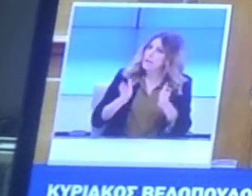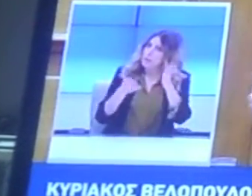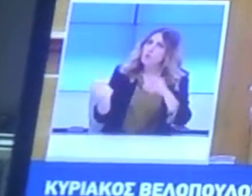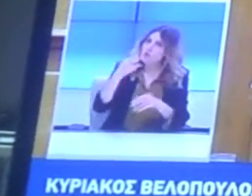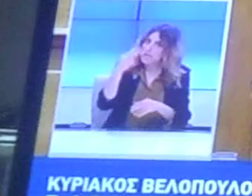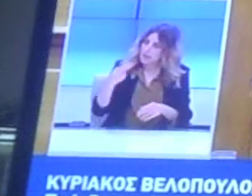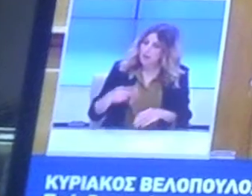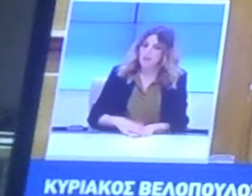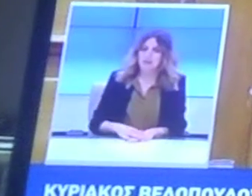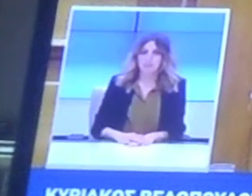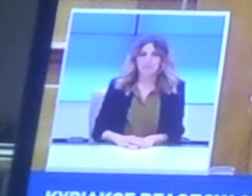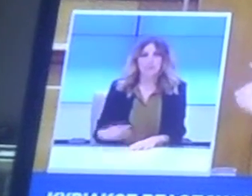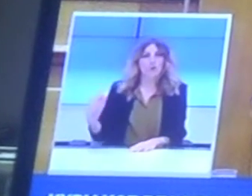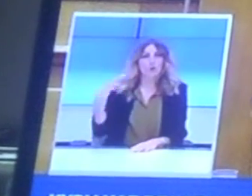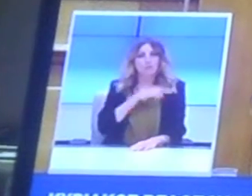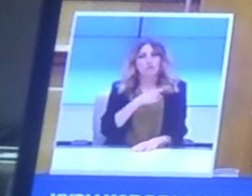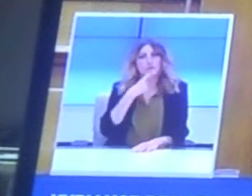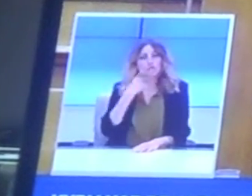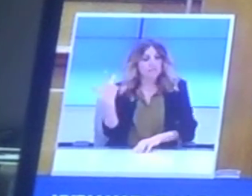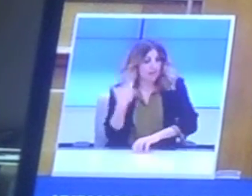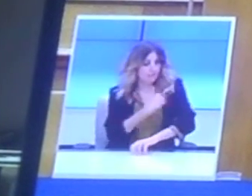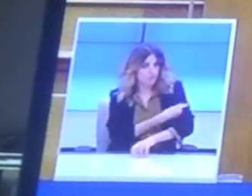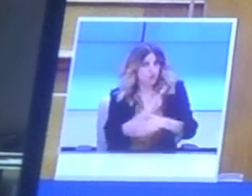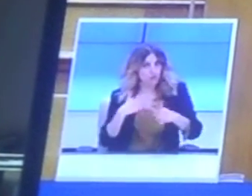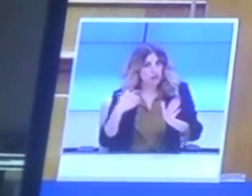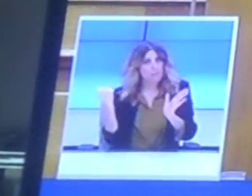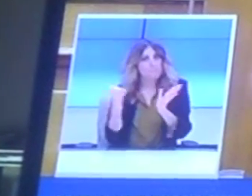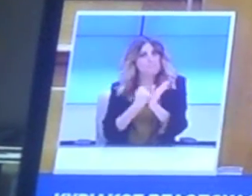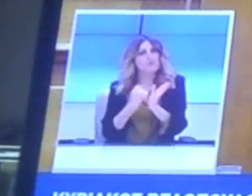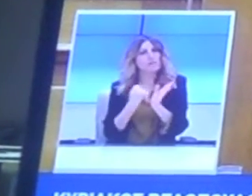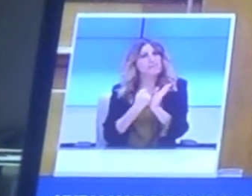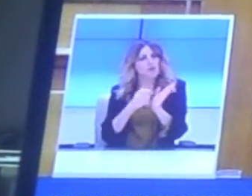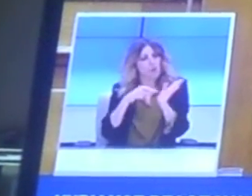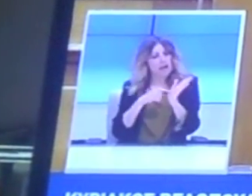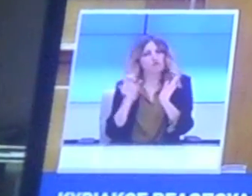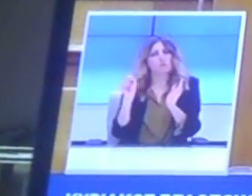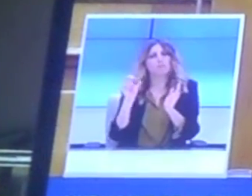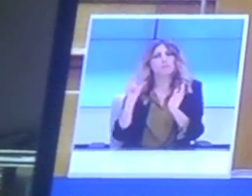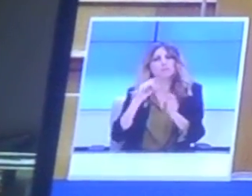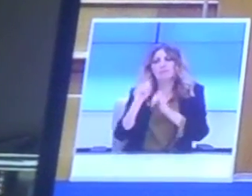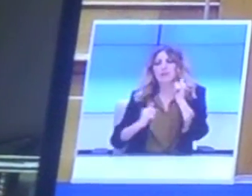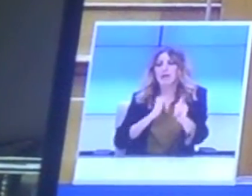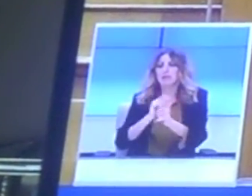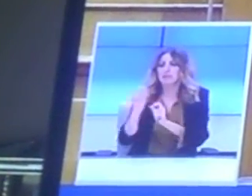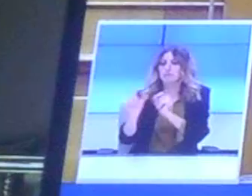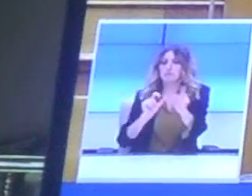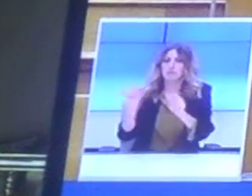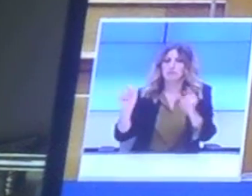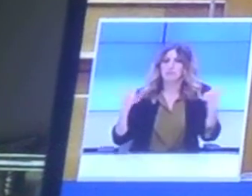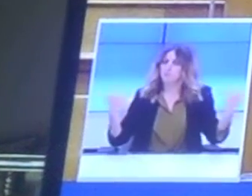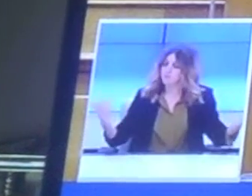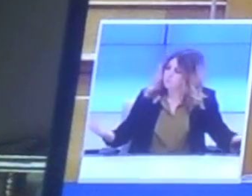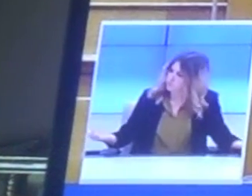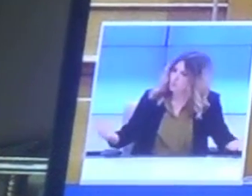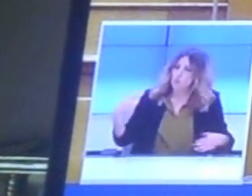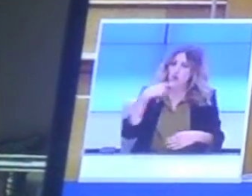για ψηφιοποίηση των πιστοποιητικών των εμβολίων. Πολύ προθυμία, έντονη, το αντιλαμβάνομαι, έχει μια προθυμία